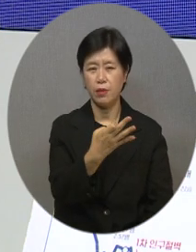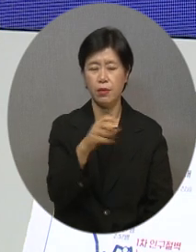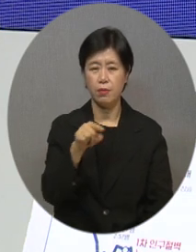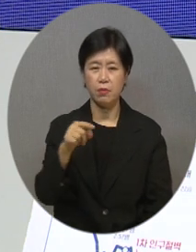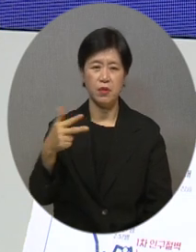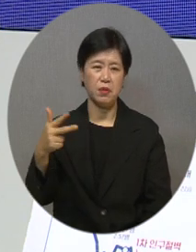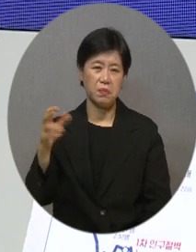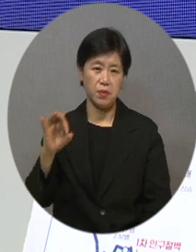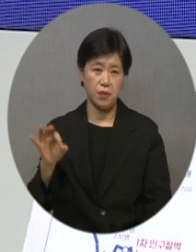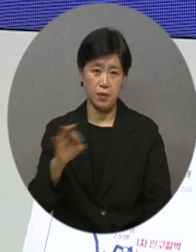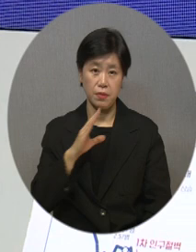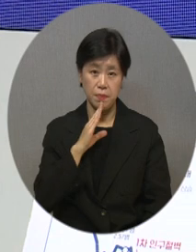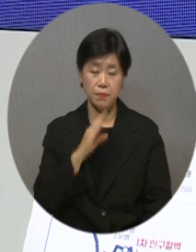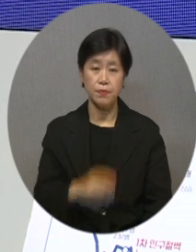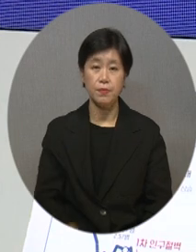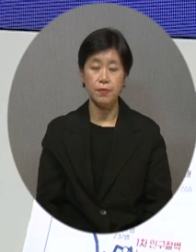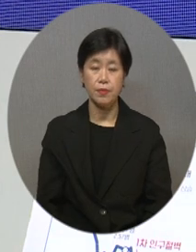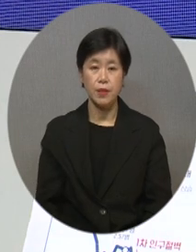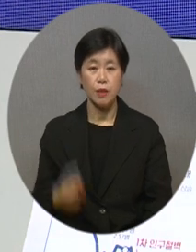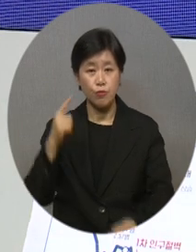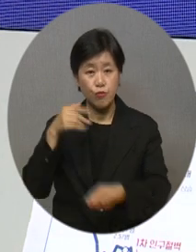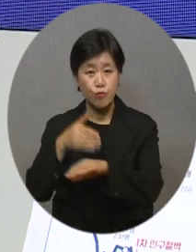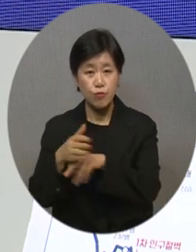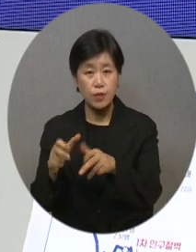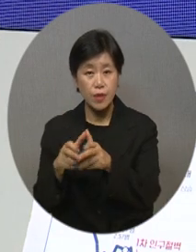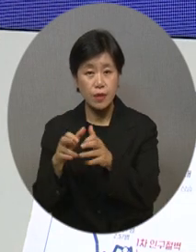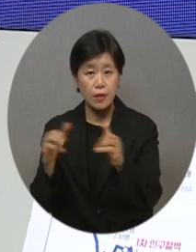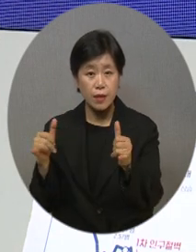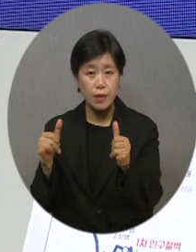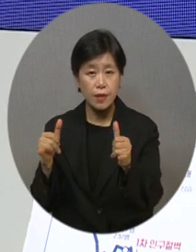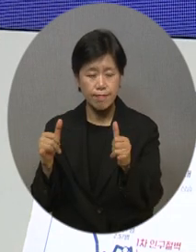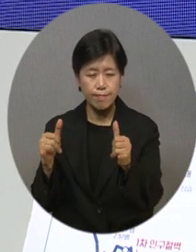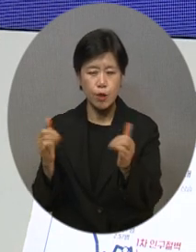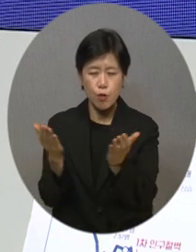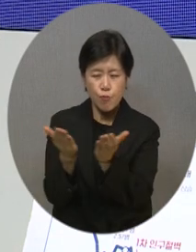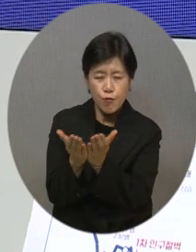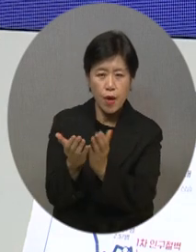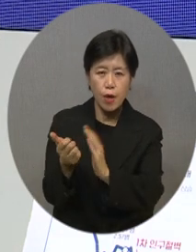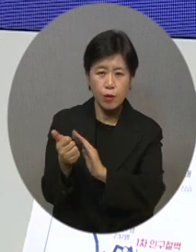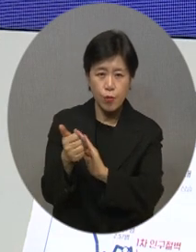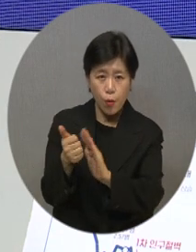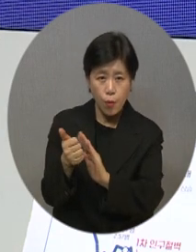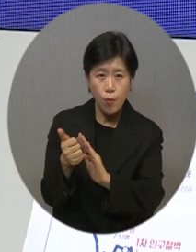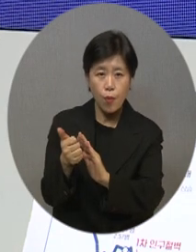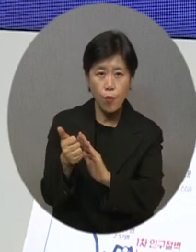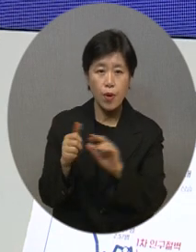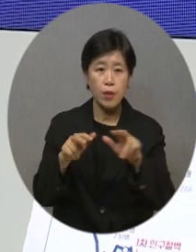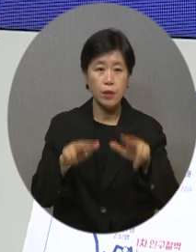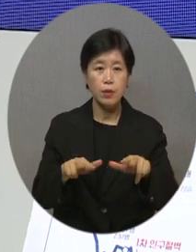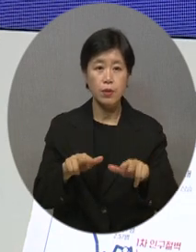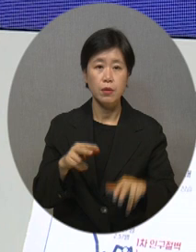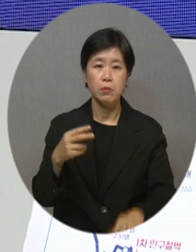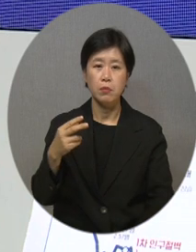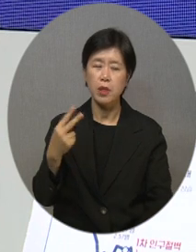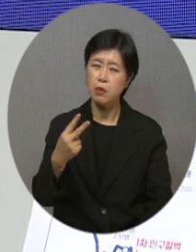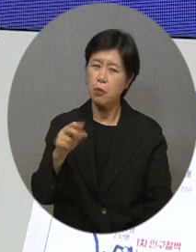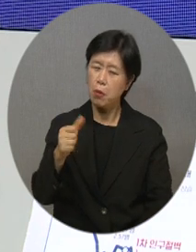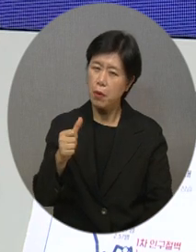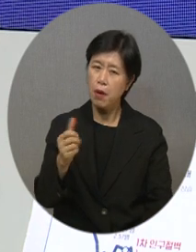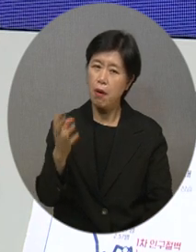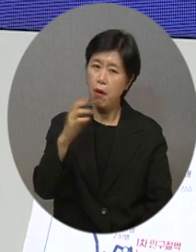우리 발달장애인 맞춤형 돌봄 같은 경우 여기도 지금 2,569억 원인데요. 내년도에는